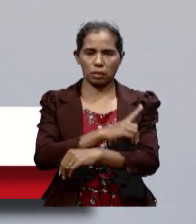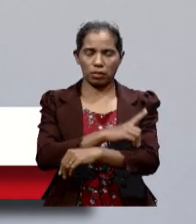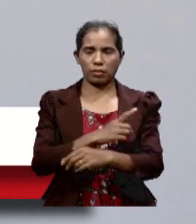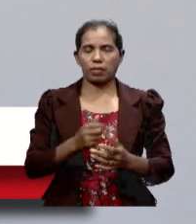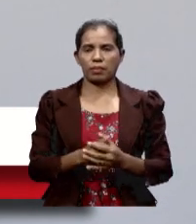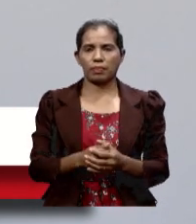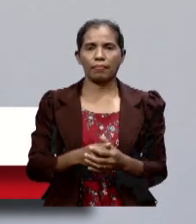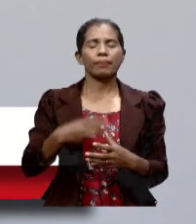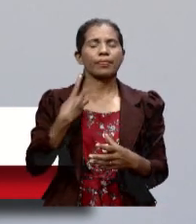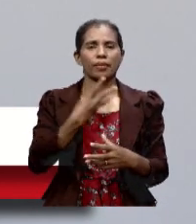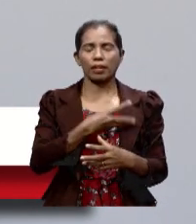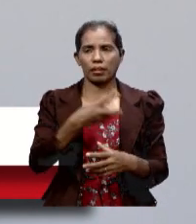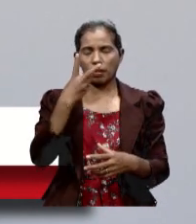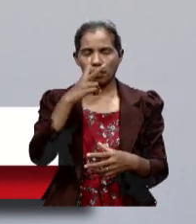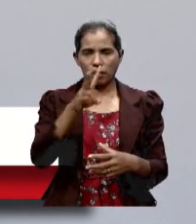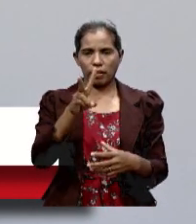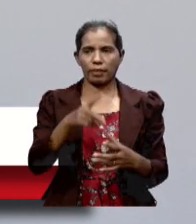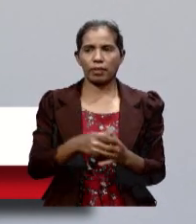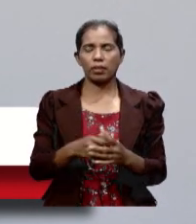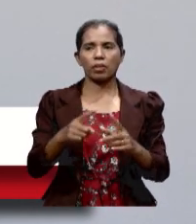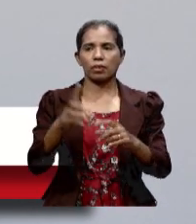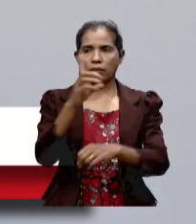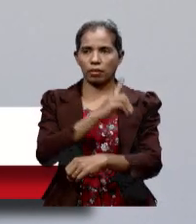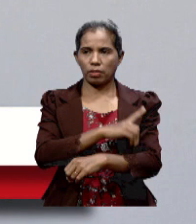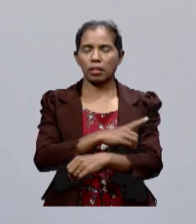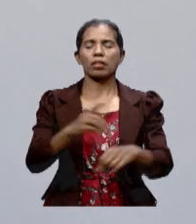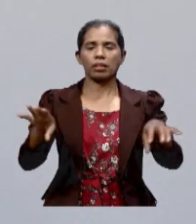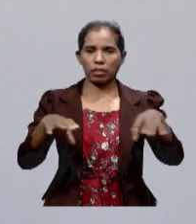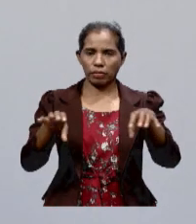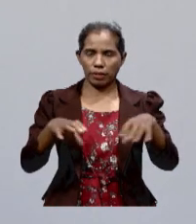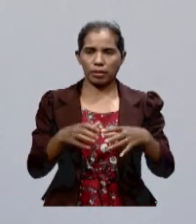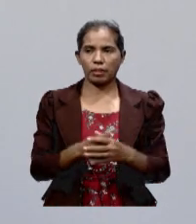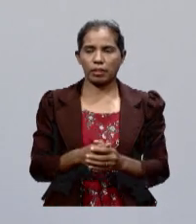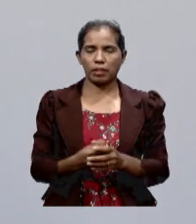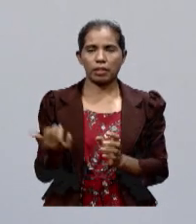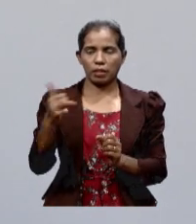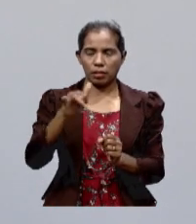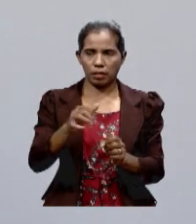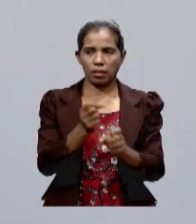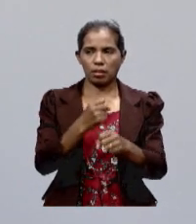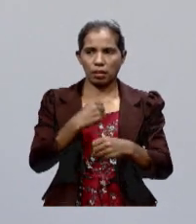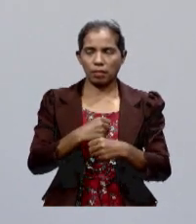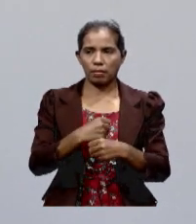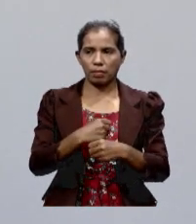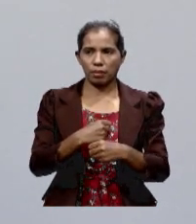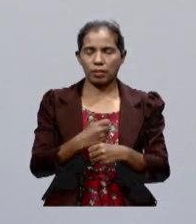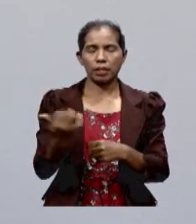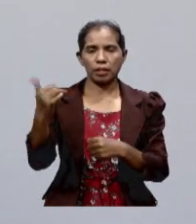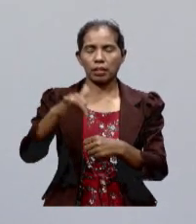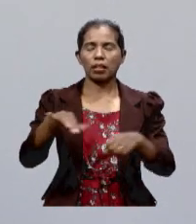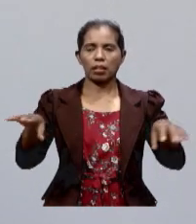itare ia globalização o in loron sistema debe sira halau ia sine